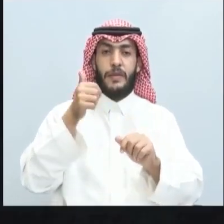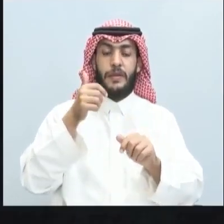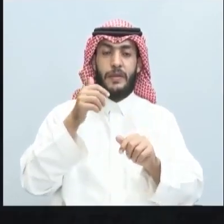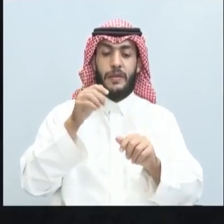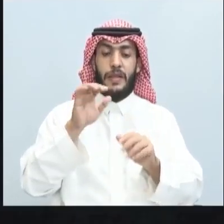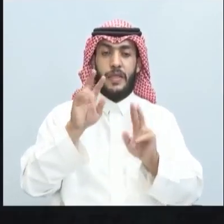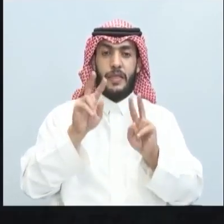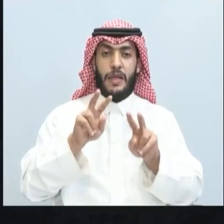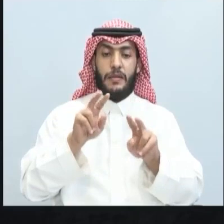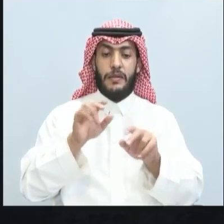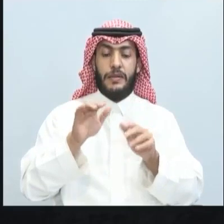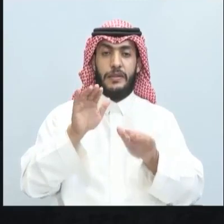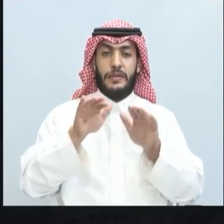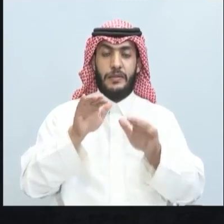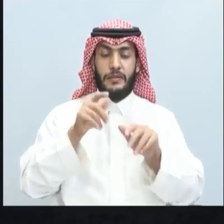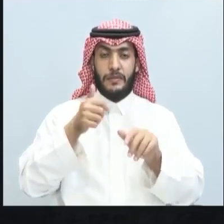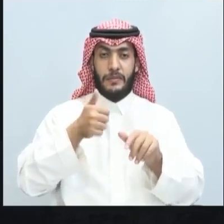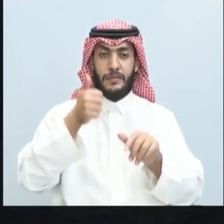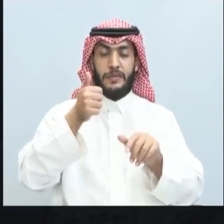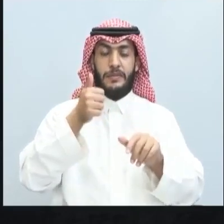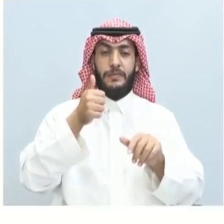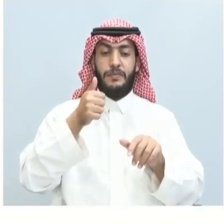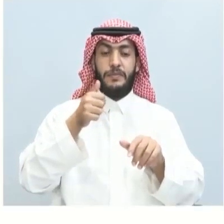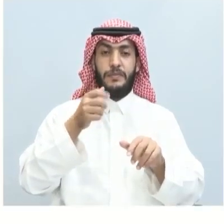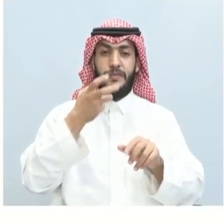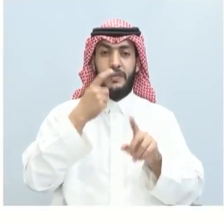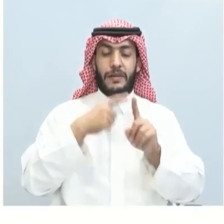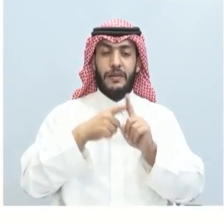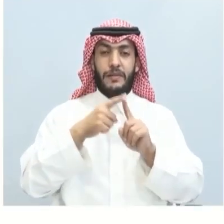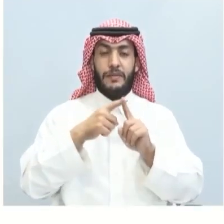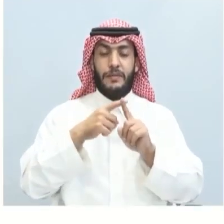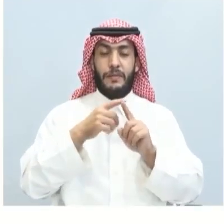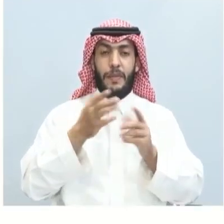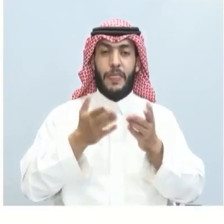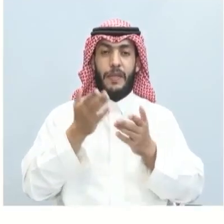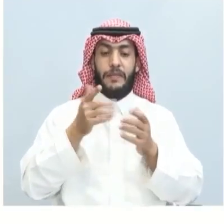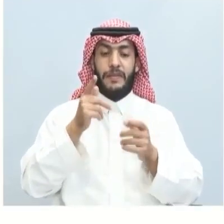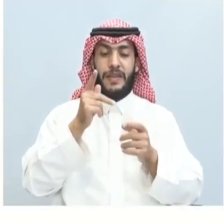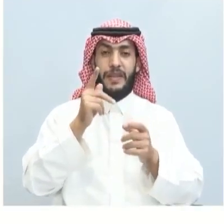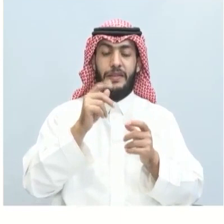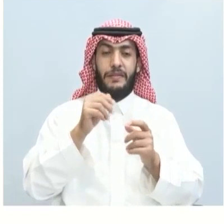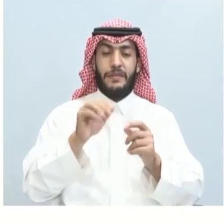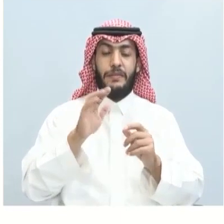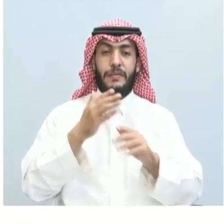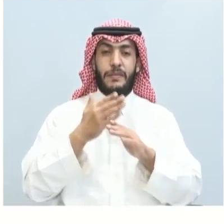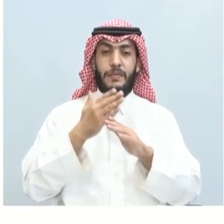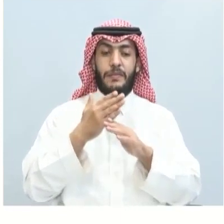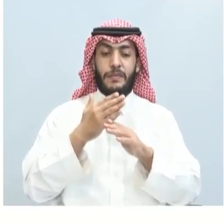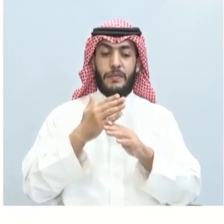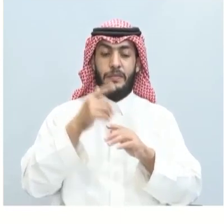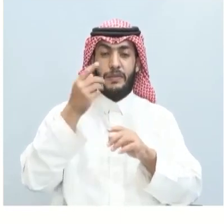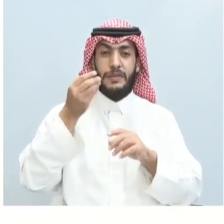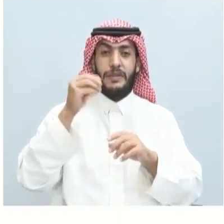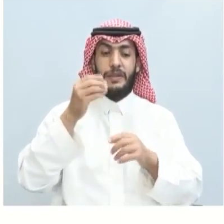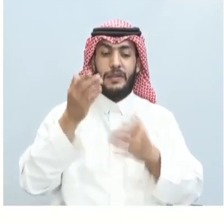قيمه ثابت الاتزان اذا ينتج عن اي تغير في درجه الحراره تغير في قيمه الكي اي كيو لماذا كلما